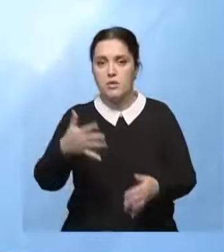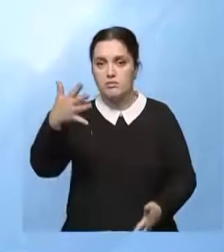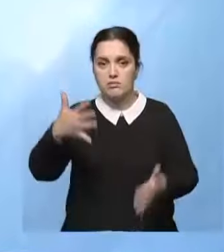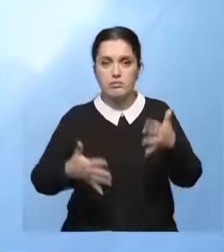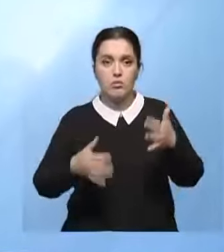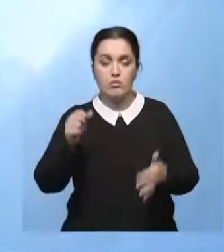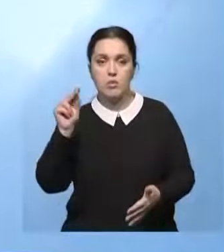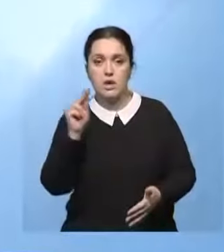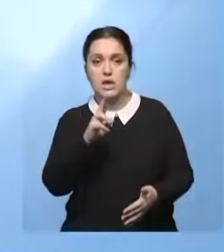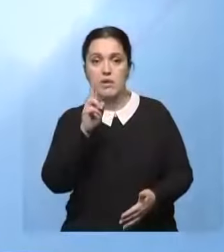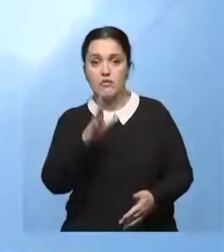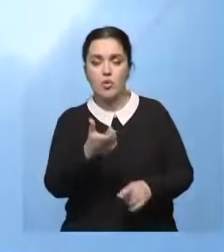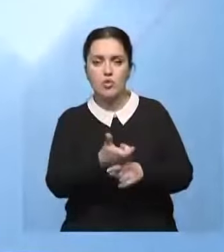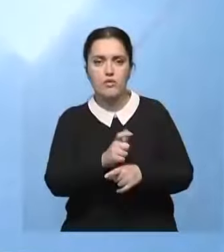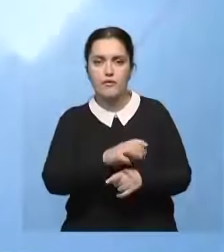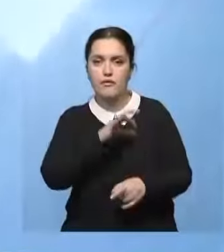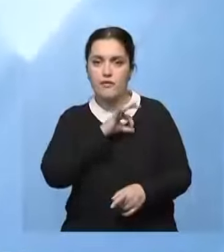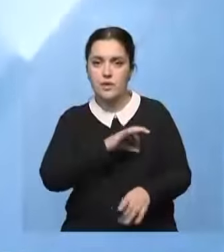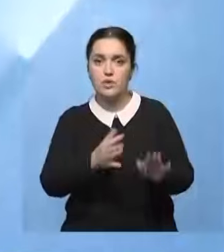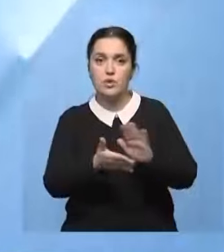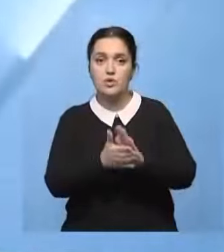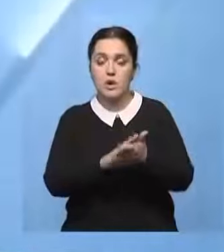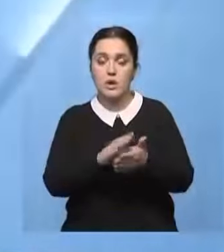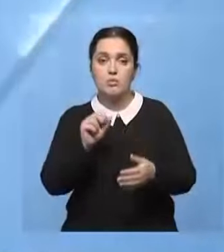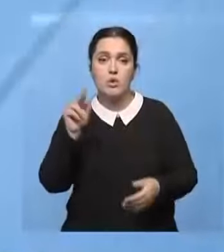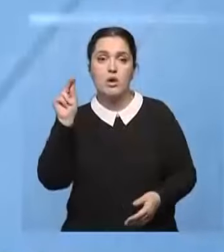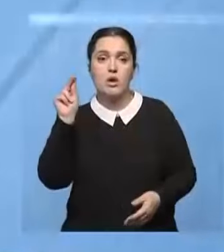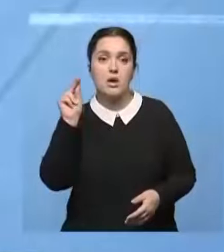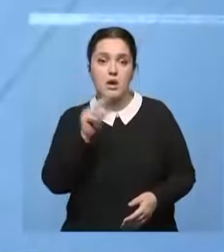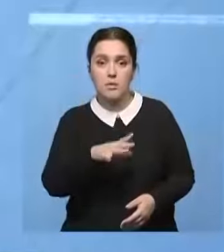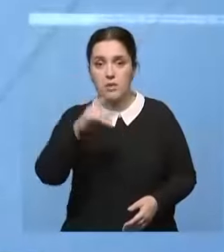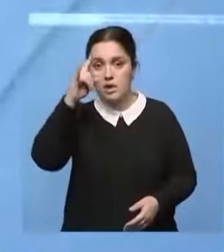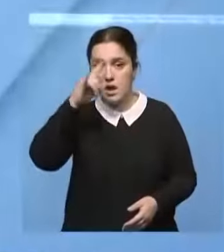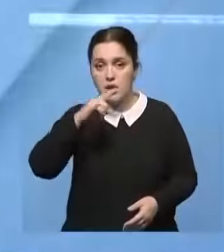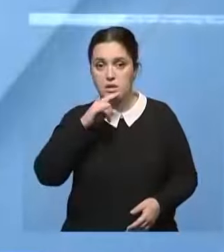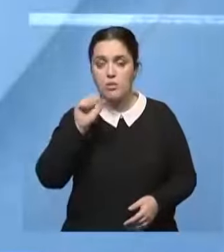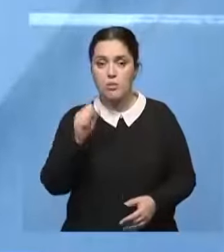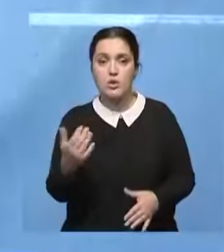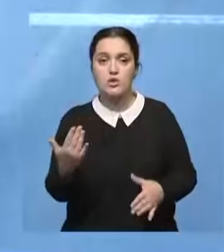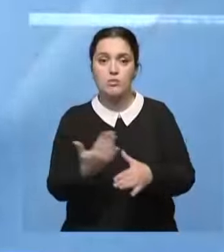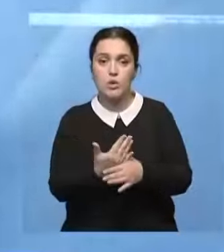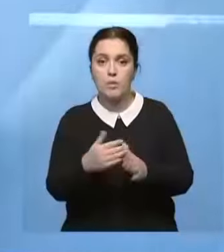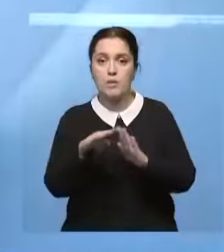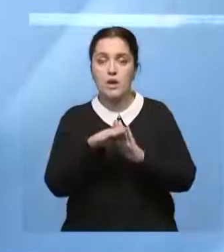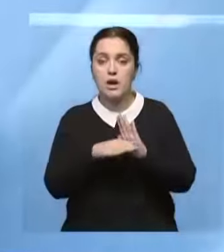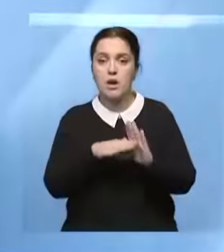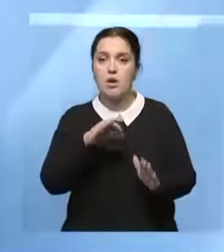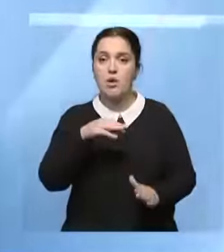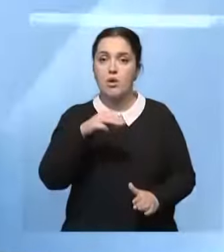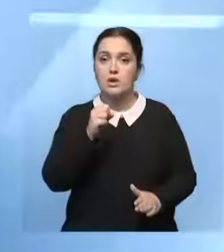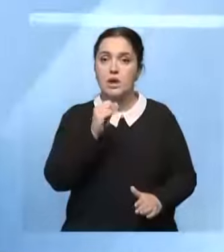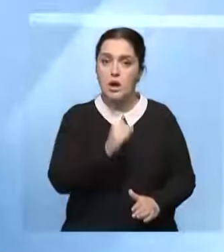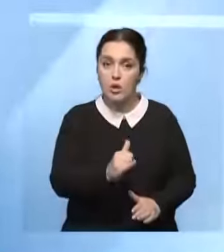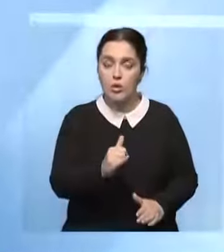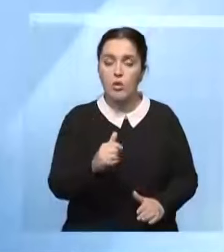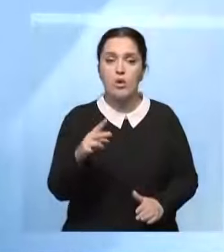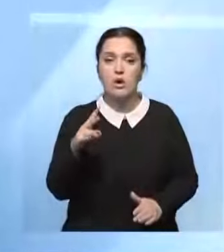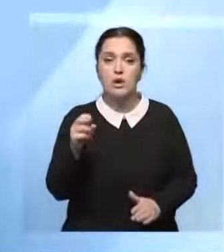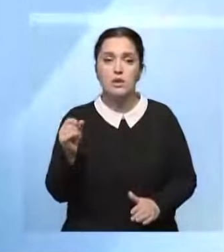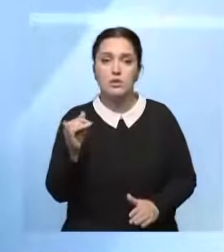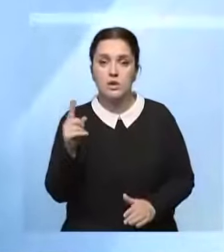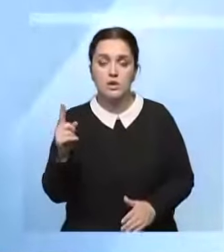которых можно приобрести квартиры на очень выгодных условиях. Стать обладателями заветных квадратных метров казахстанцы могут с помощью